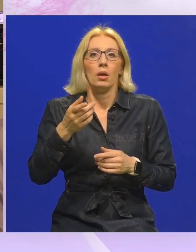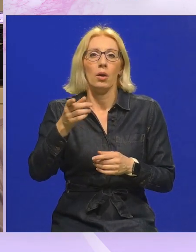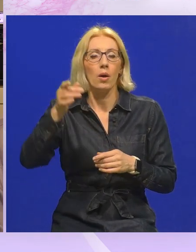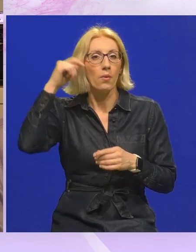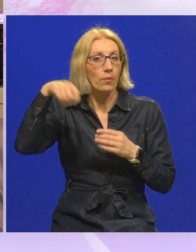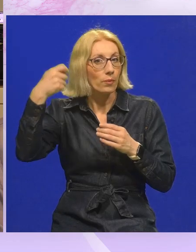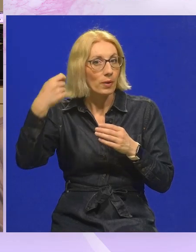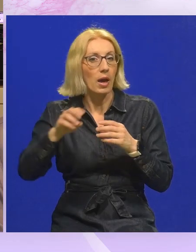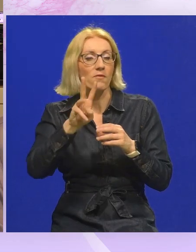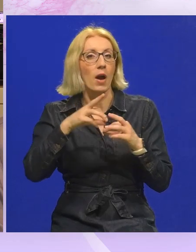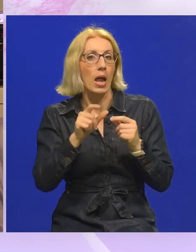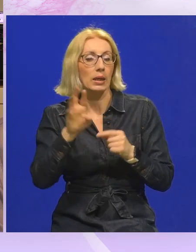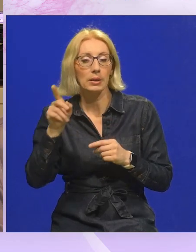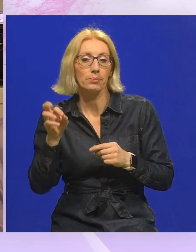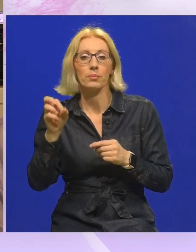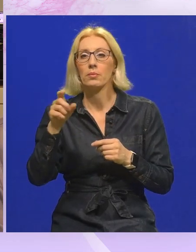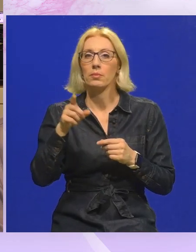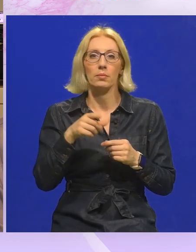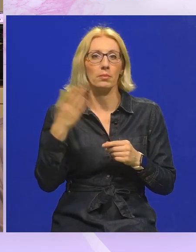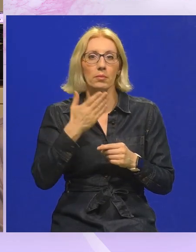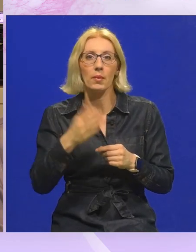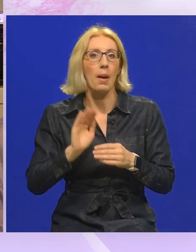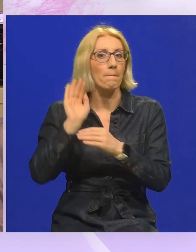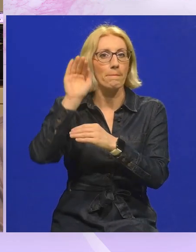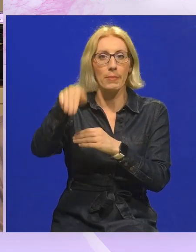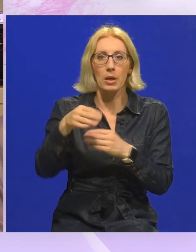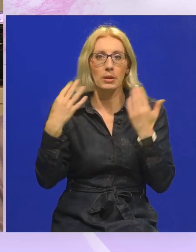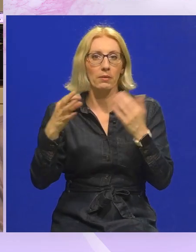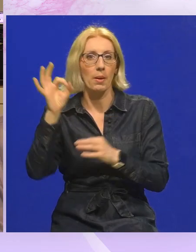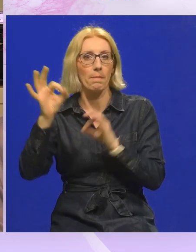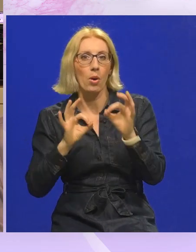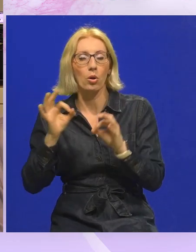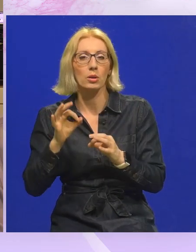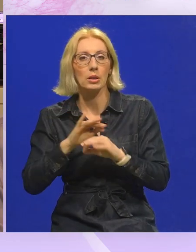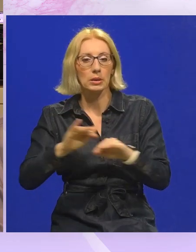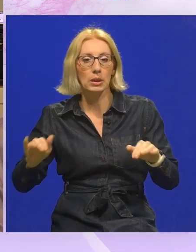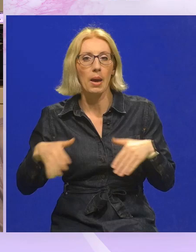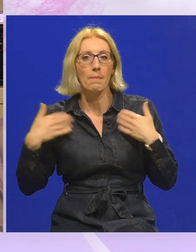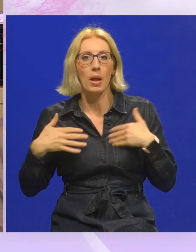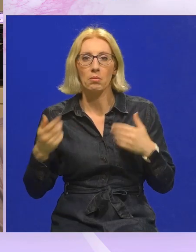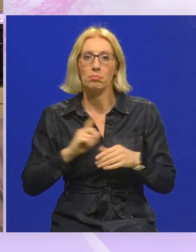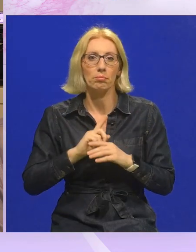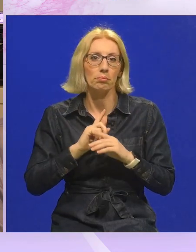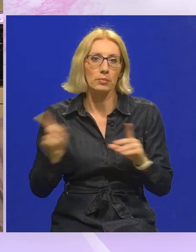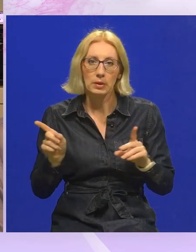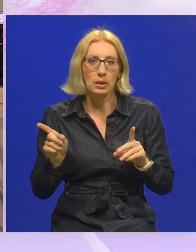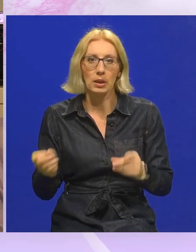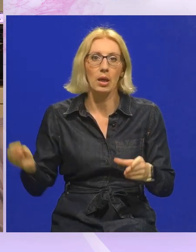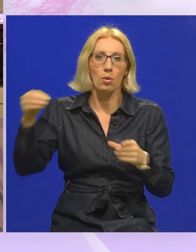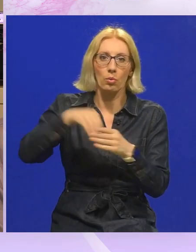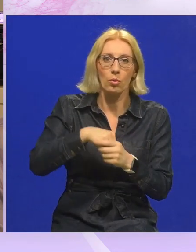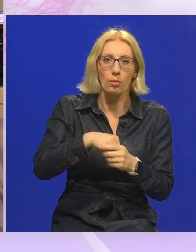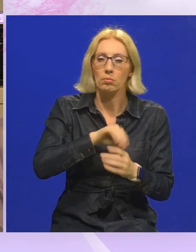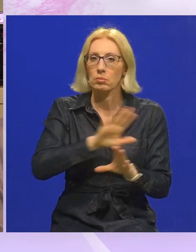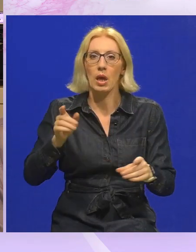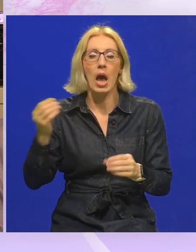rezultati govore o tome da se preko 90% djece i mladih uopće dakle ne uključuje ni